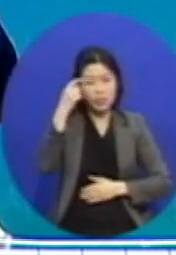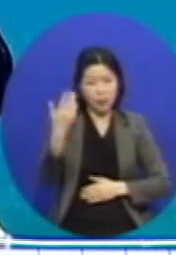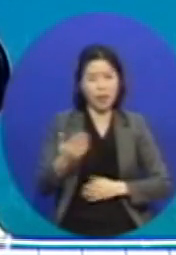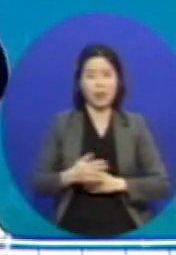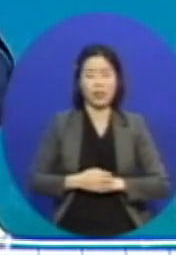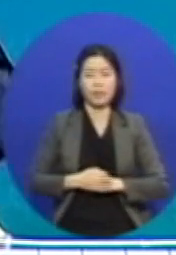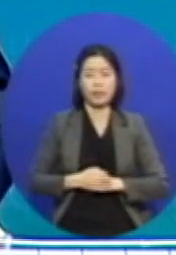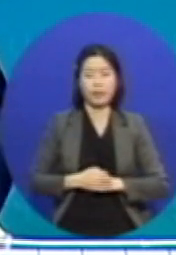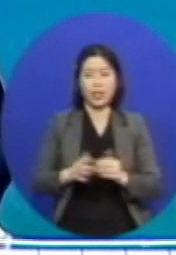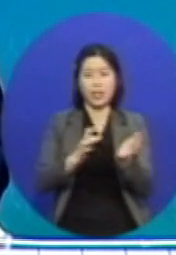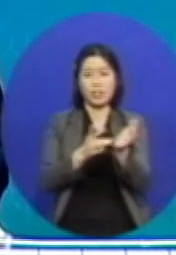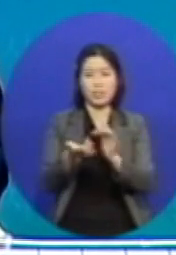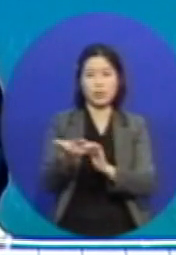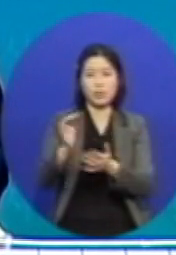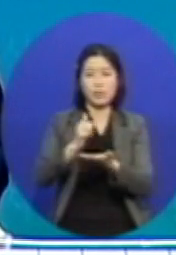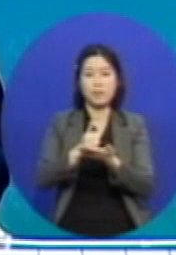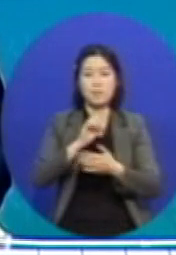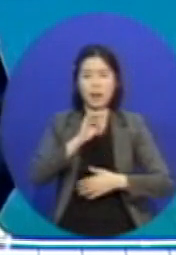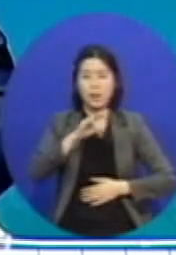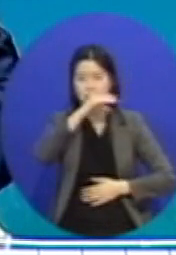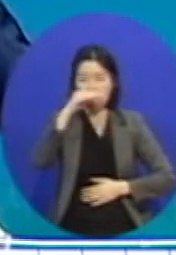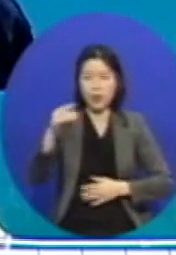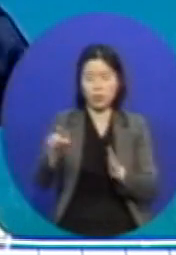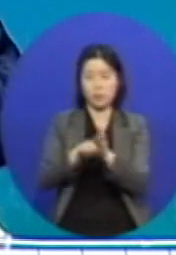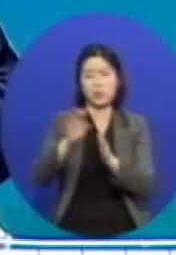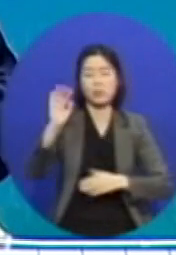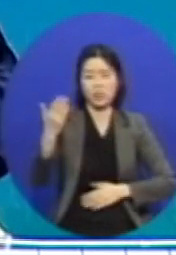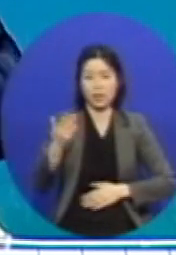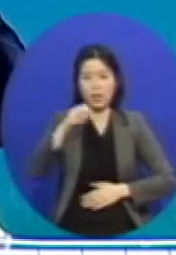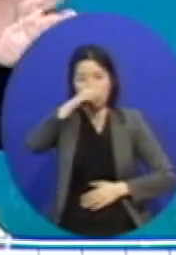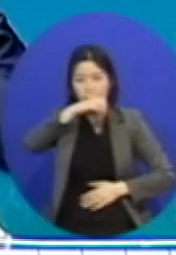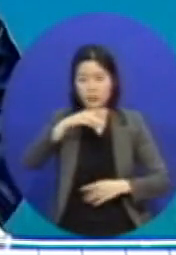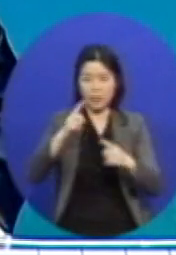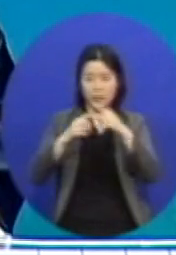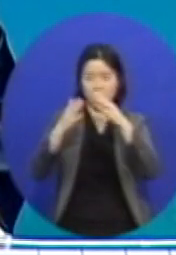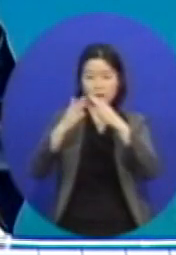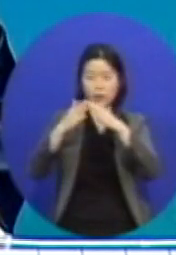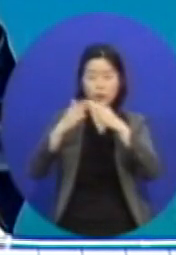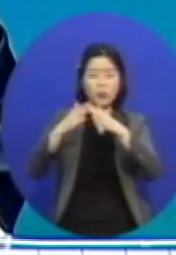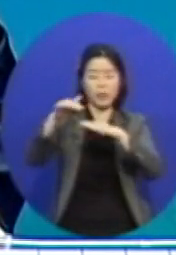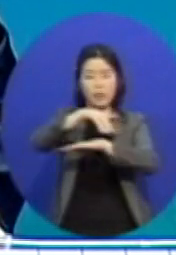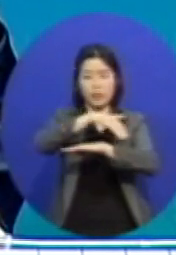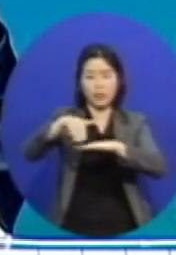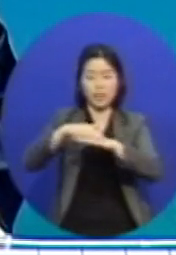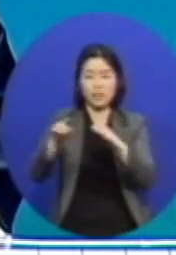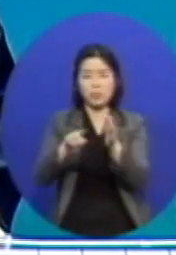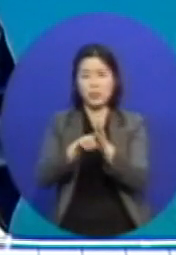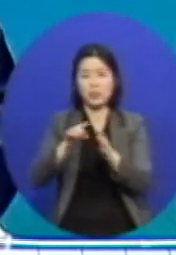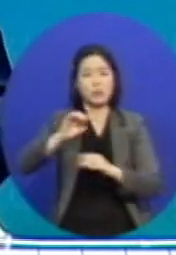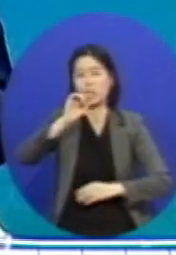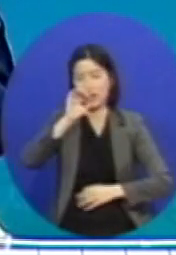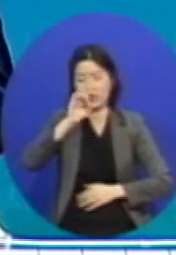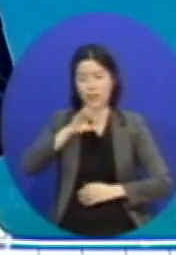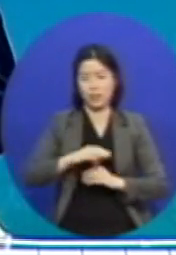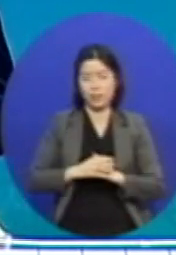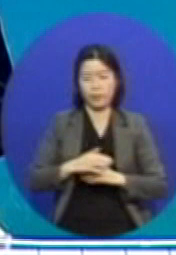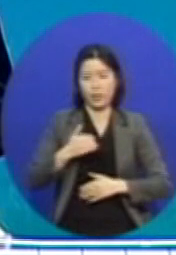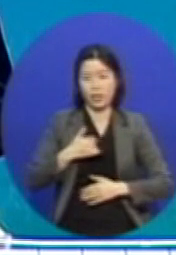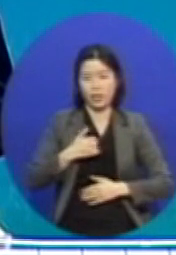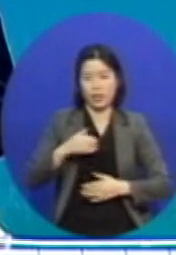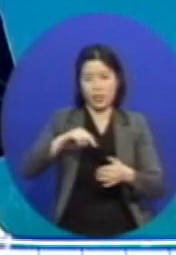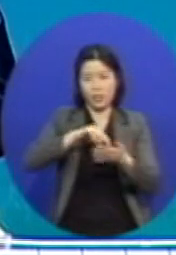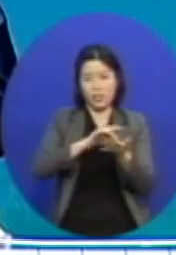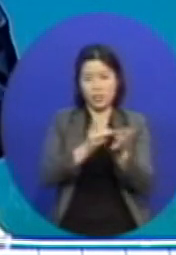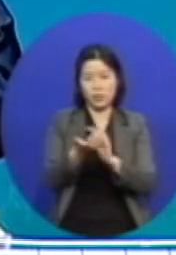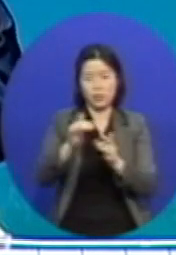예수님만 바로 믿으면 된다는 그저 교회다니는 믿음으로 야 안 되는 거죠 예수님의 안에 제시